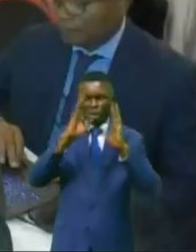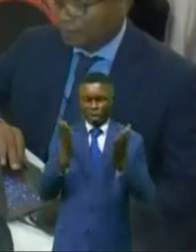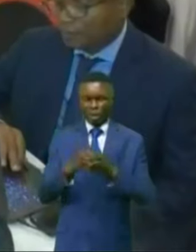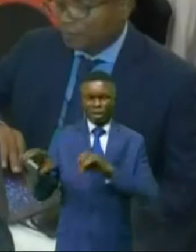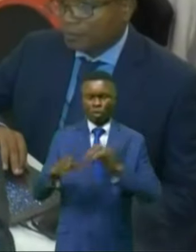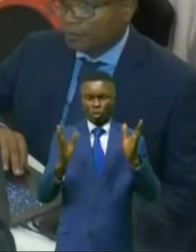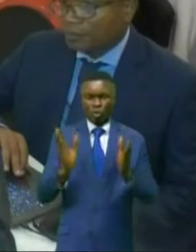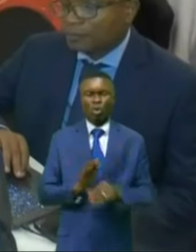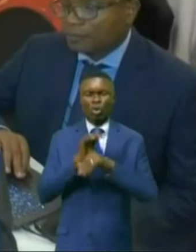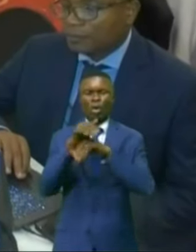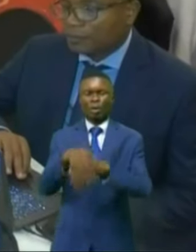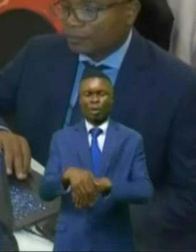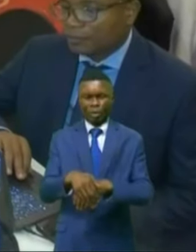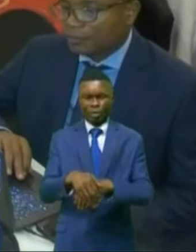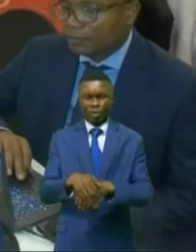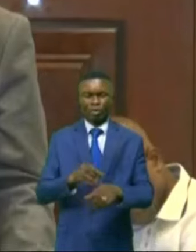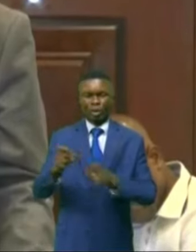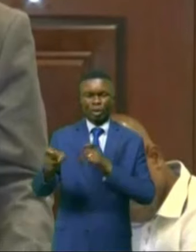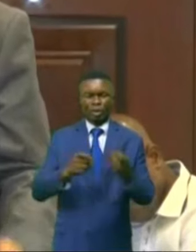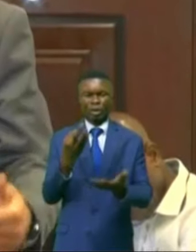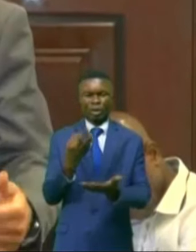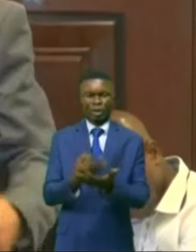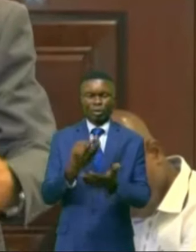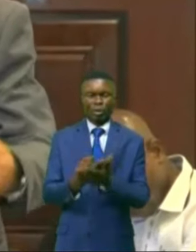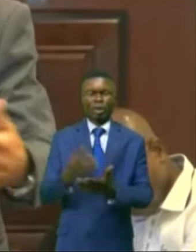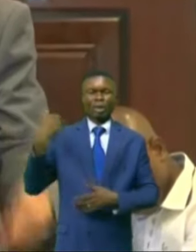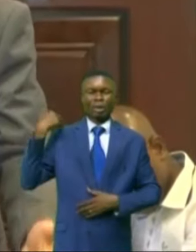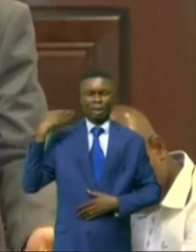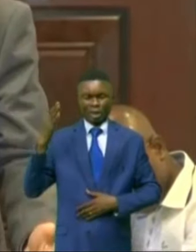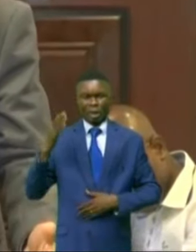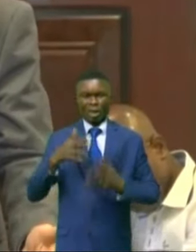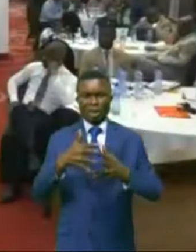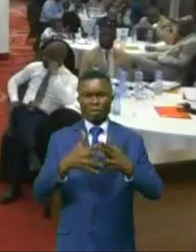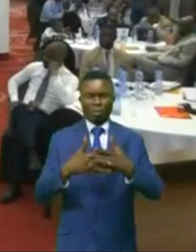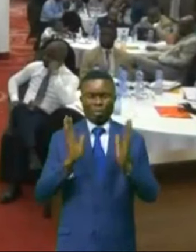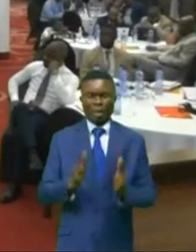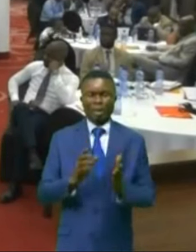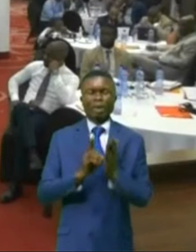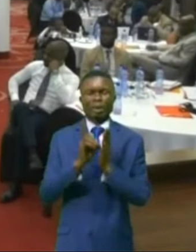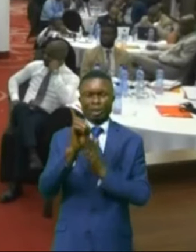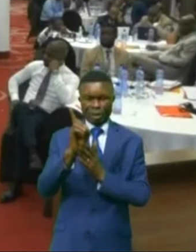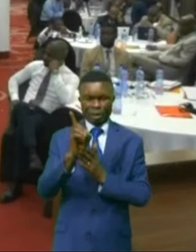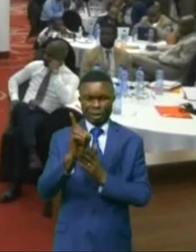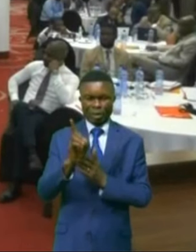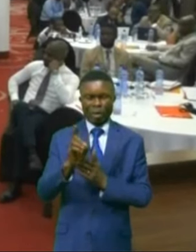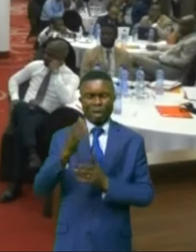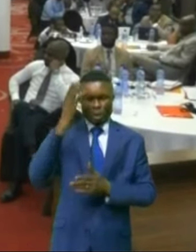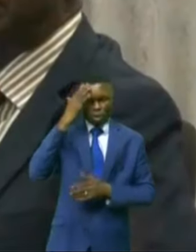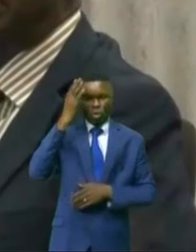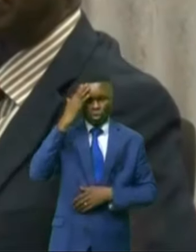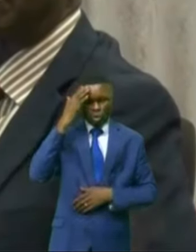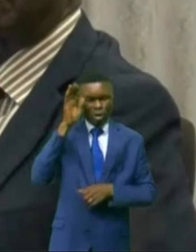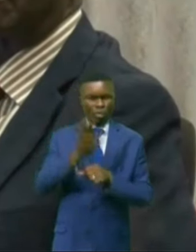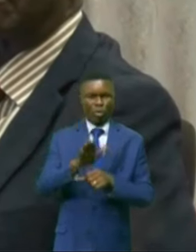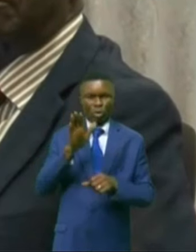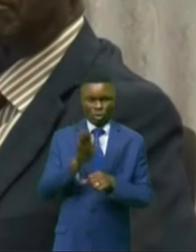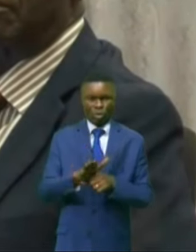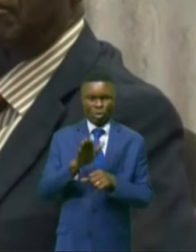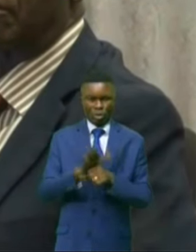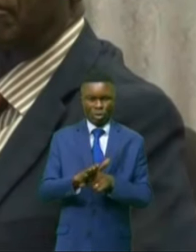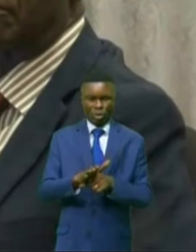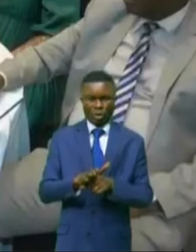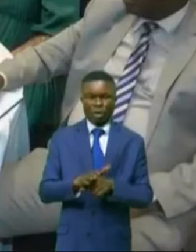acteurs impliqués dans la gestion des finances publiques et partenaires au développement de s'imprégner davantage de